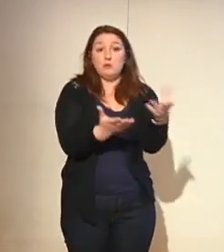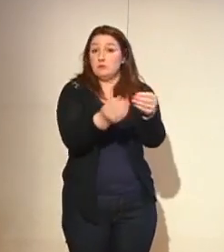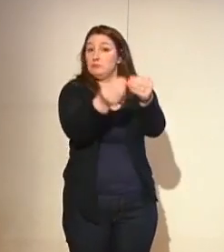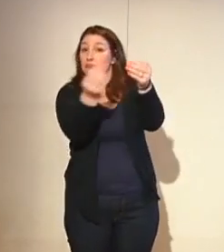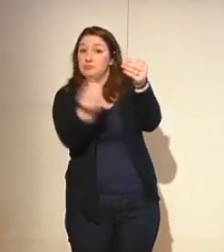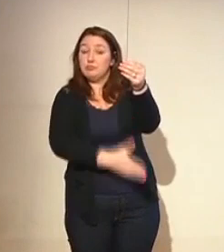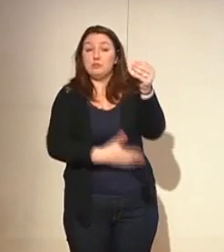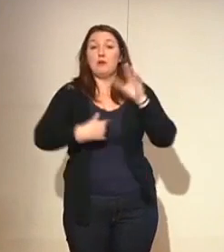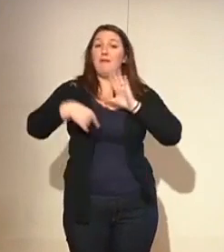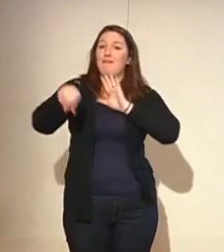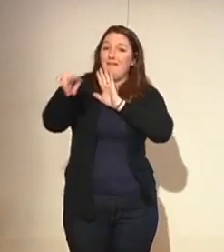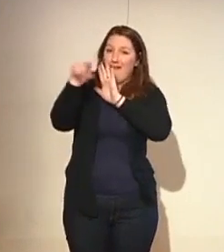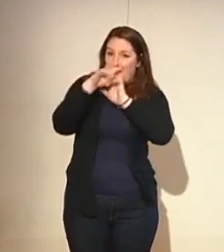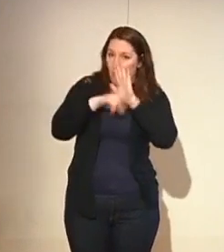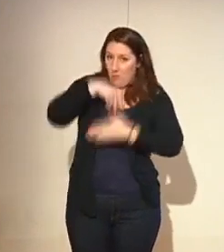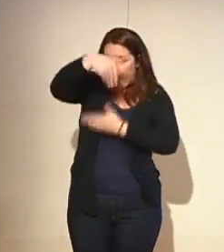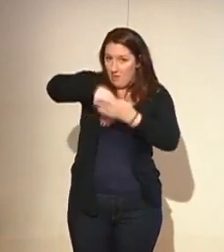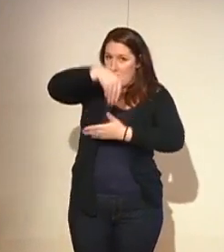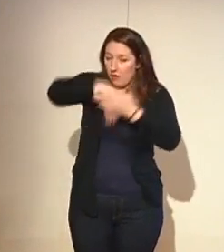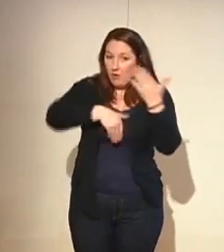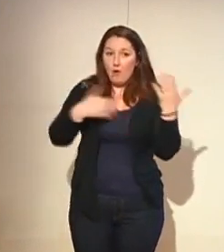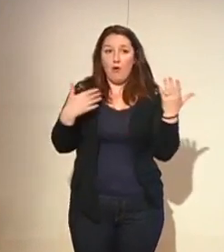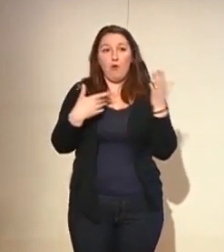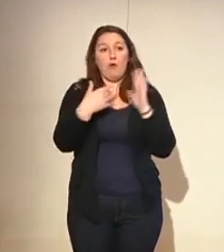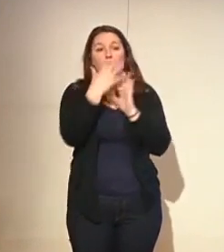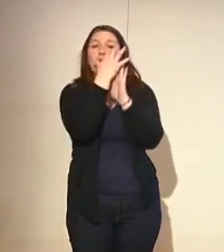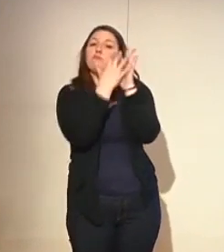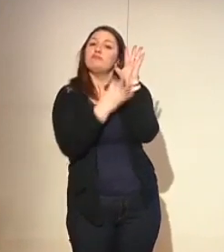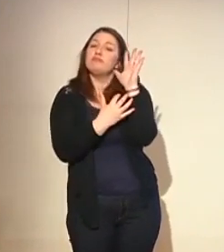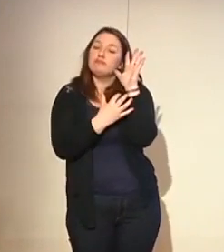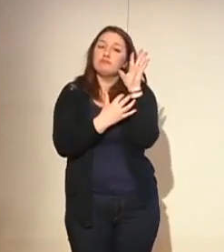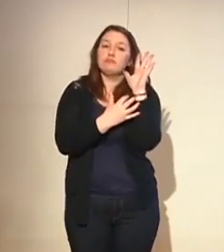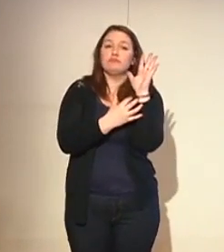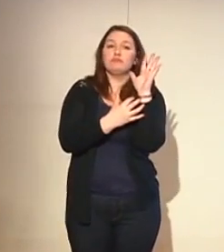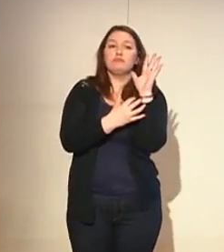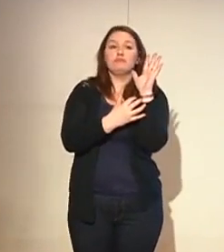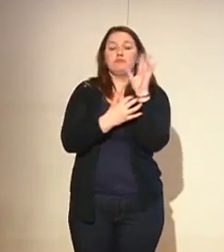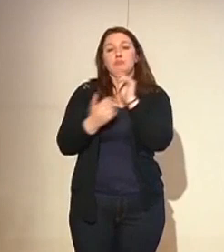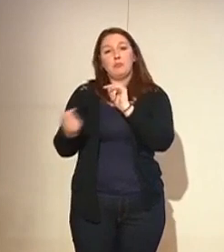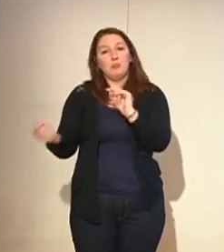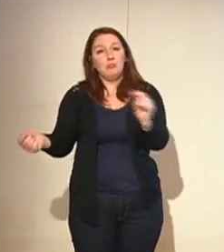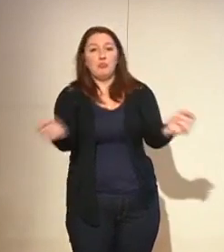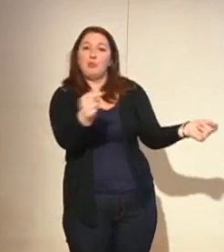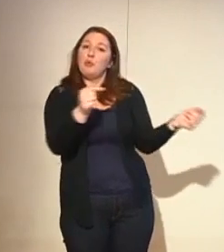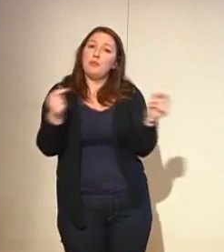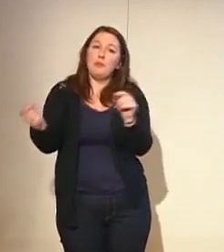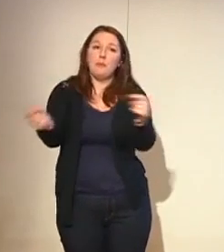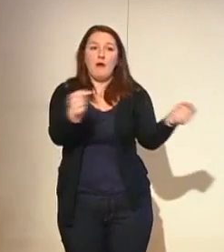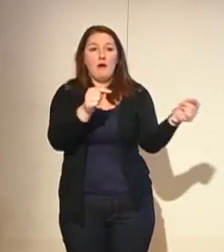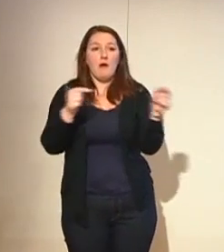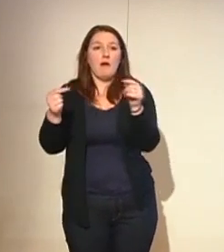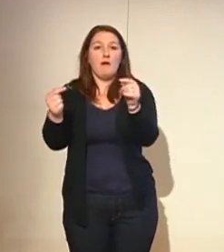permet au au fruit du débat euh de déposer un